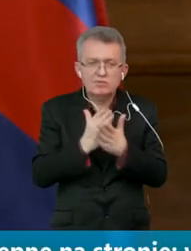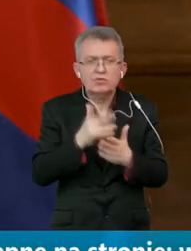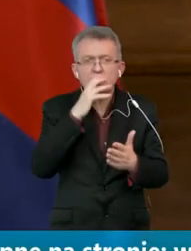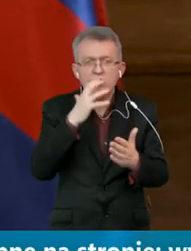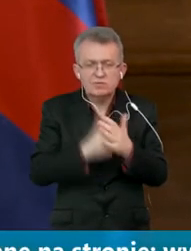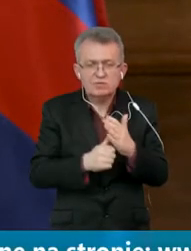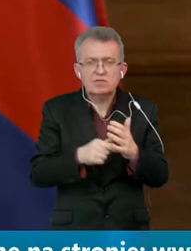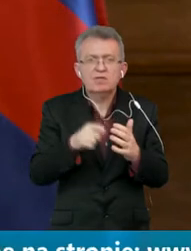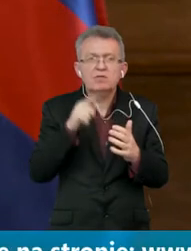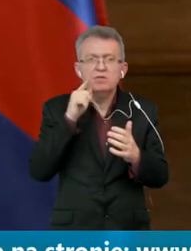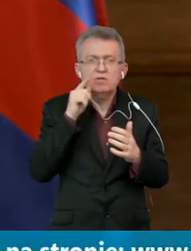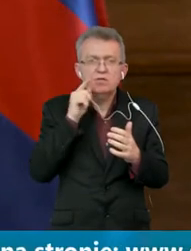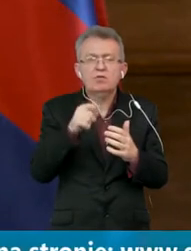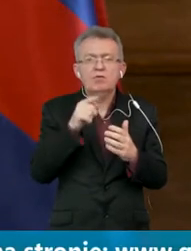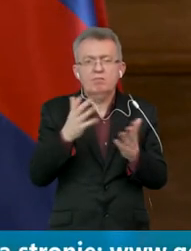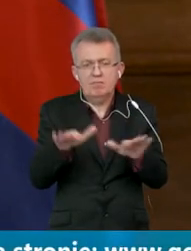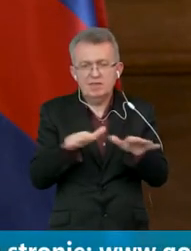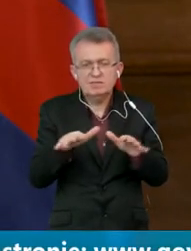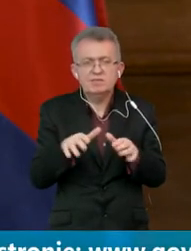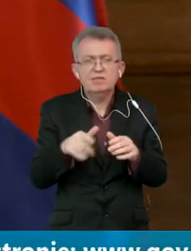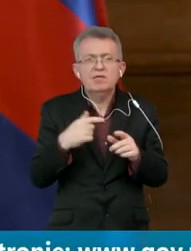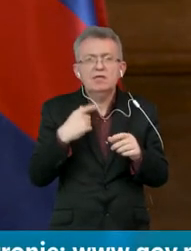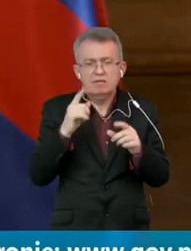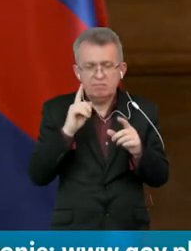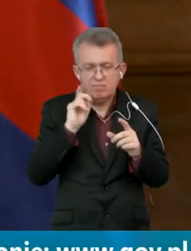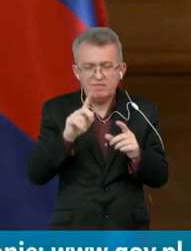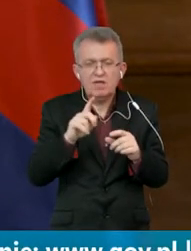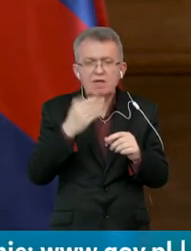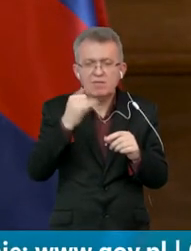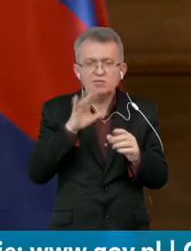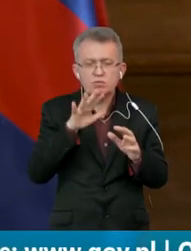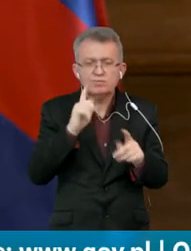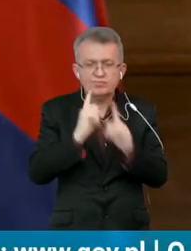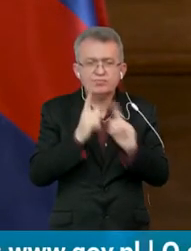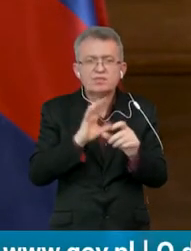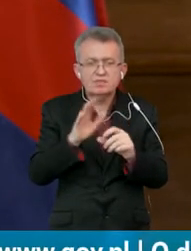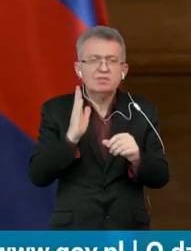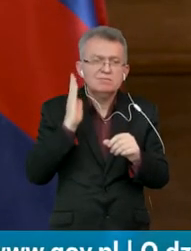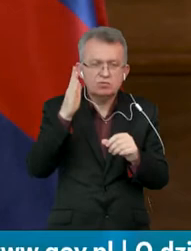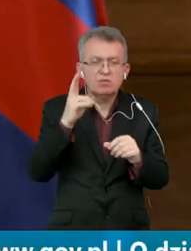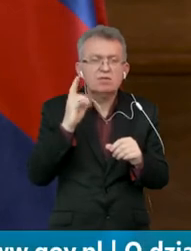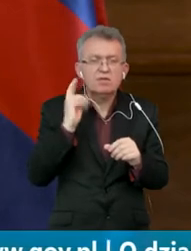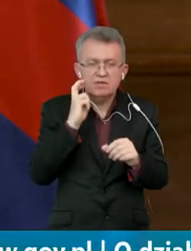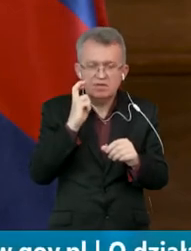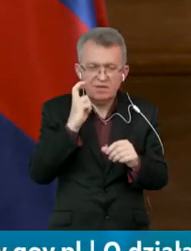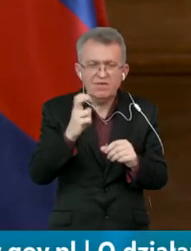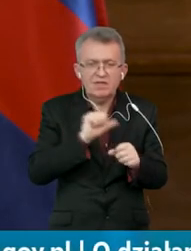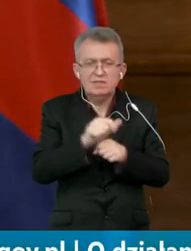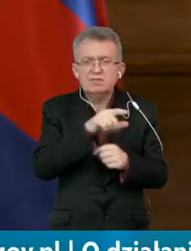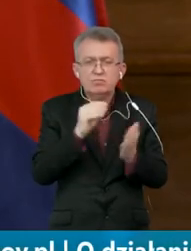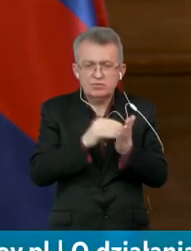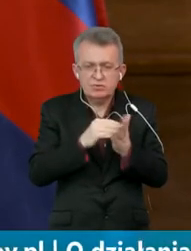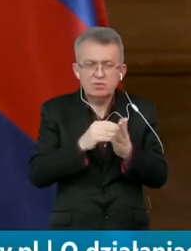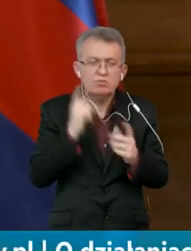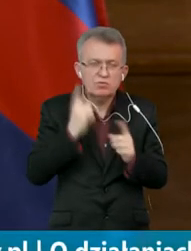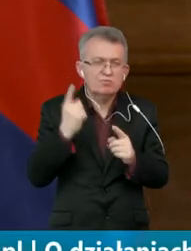korzystaniu z tego miejsca. Zgadzam się, że Mieszka jest coraz częściej używana, więc w przyszłości o tramwaju na pewno będziemy